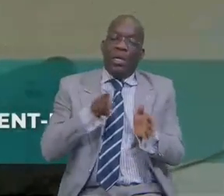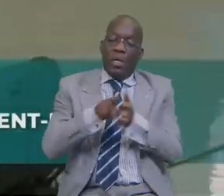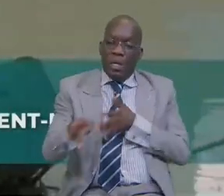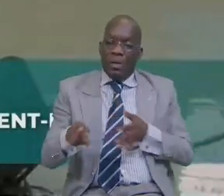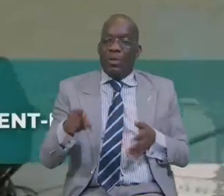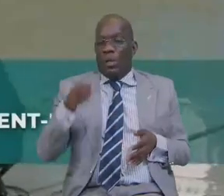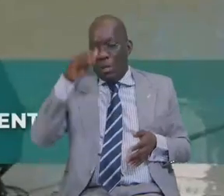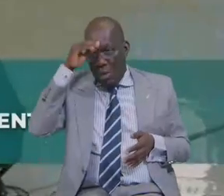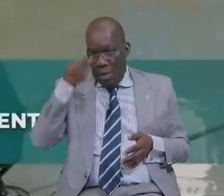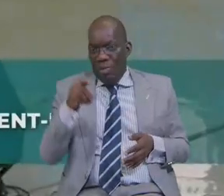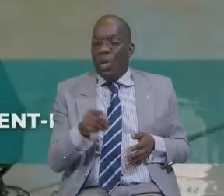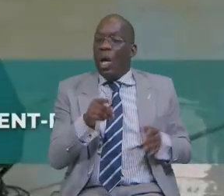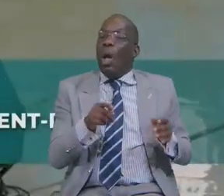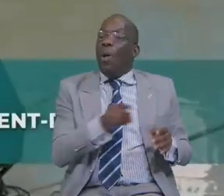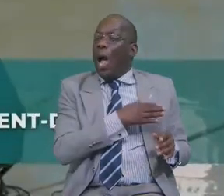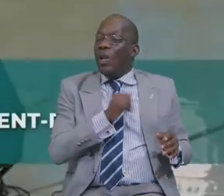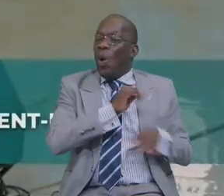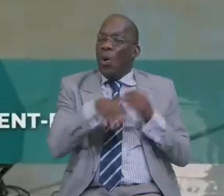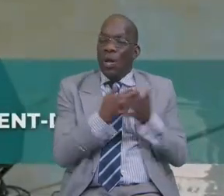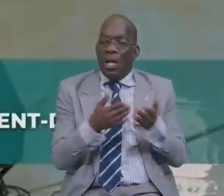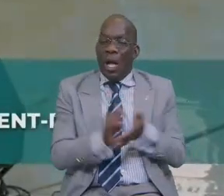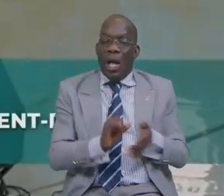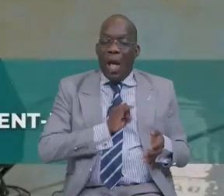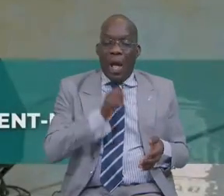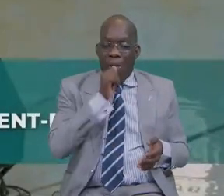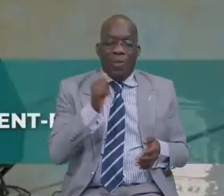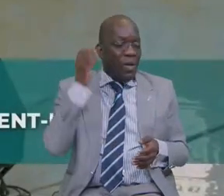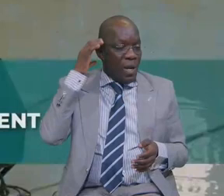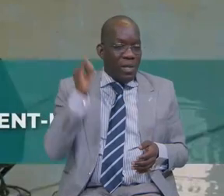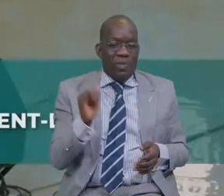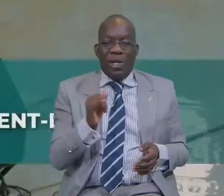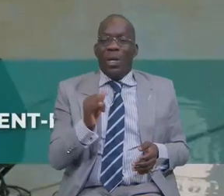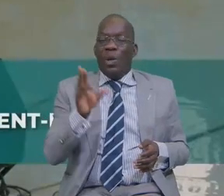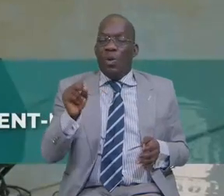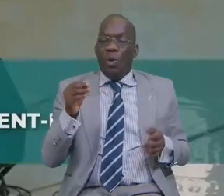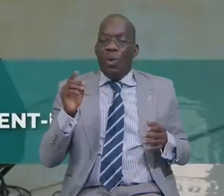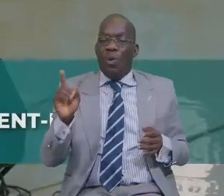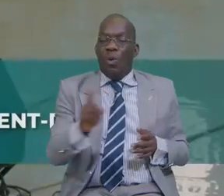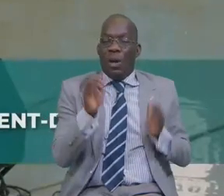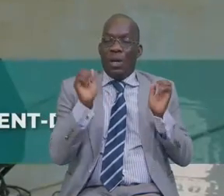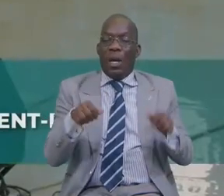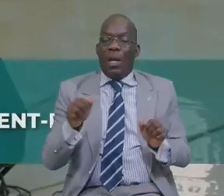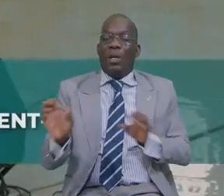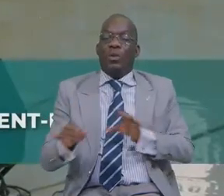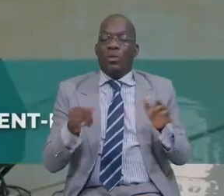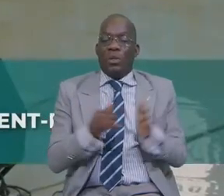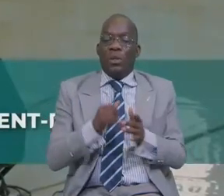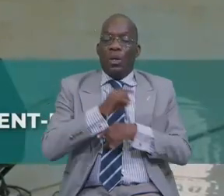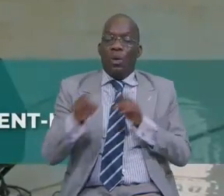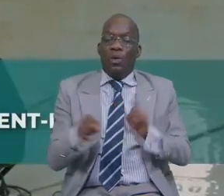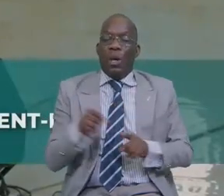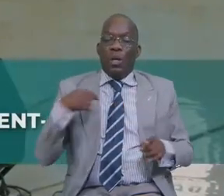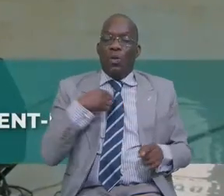Pour que tout ce que j'entends, personne ne fait quelque chose de ce genre, si ce n'est pas quelqu'un qui est mort et qui est revenu. Quand nous sommes